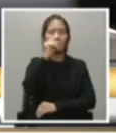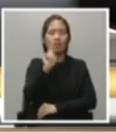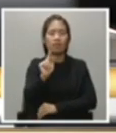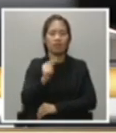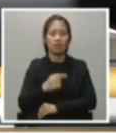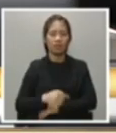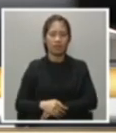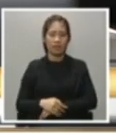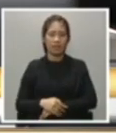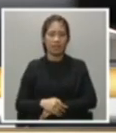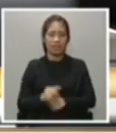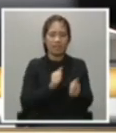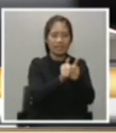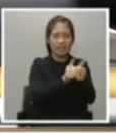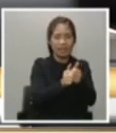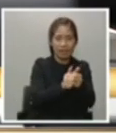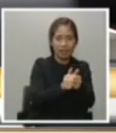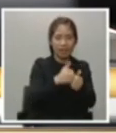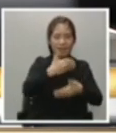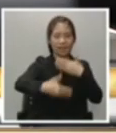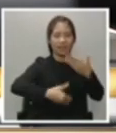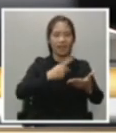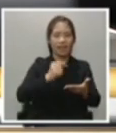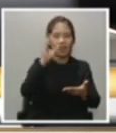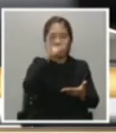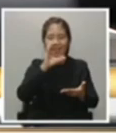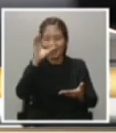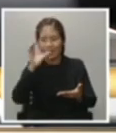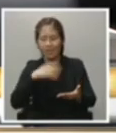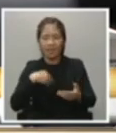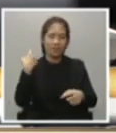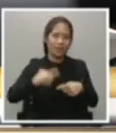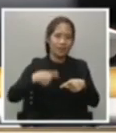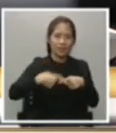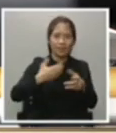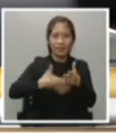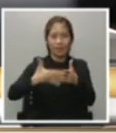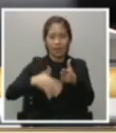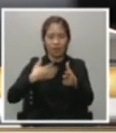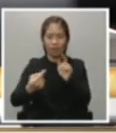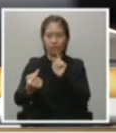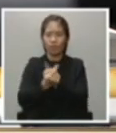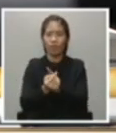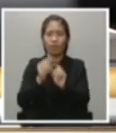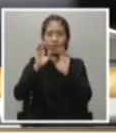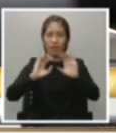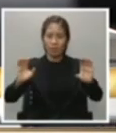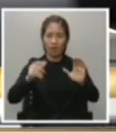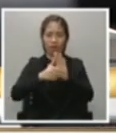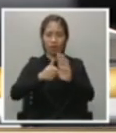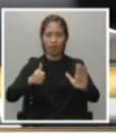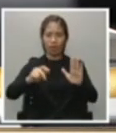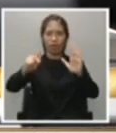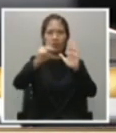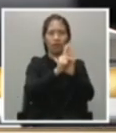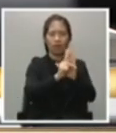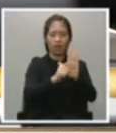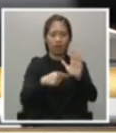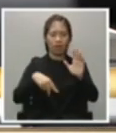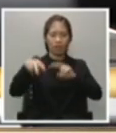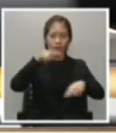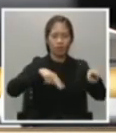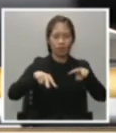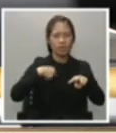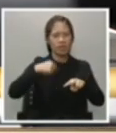ลำพังแค่การแข่งขันทางการตลาดเนี่ยเขาก็จะแย่อยู่แล้วแต่ต้องมาเจอรัฐบาลที่ออกมาตรการอย่างนี้ออกมาดิฉันคิด